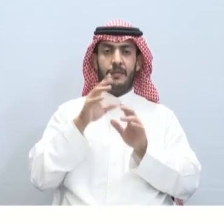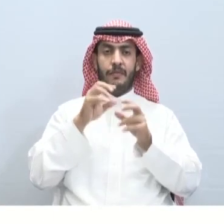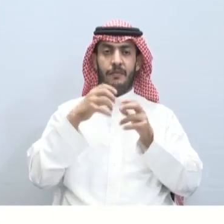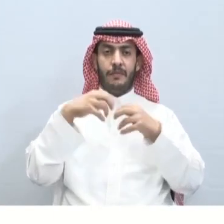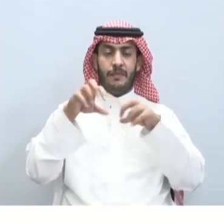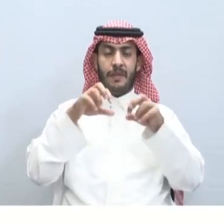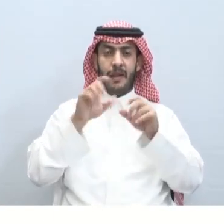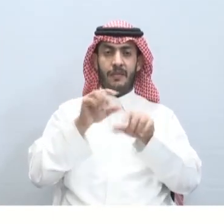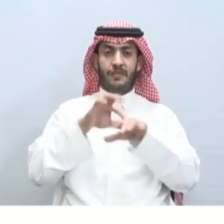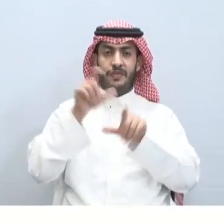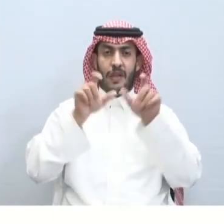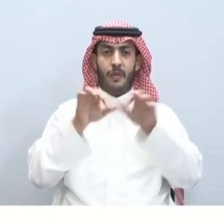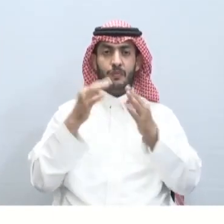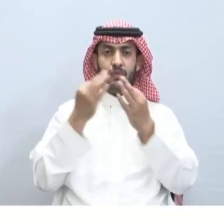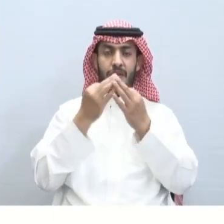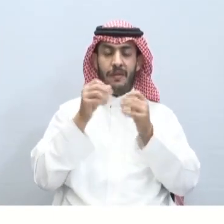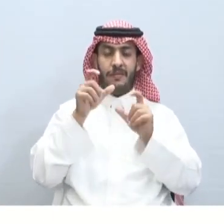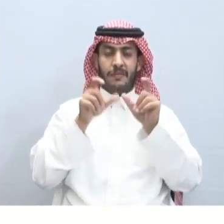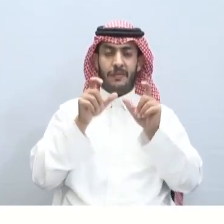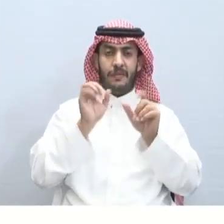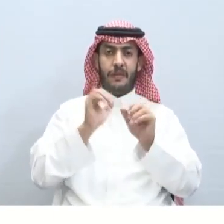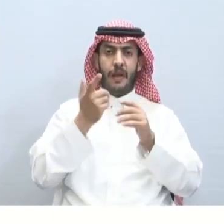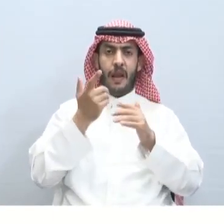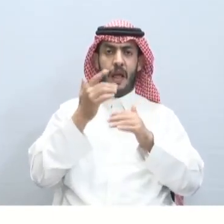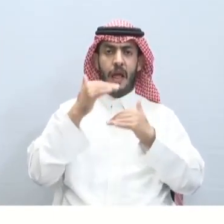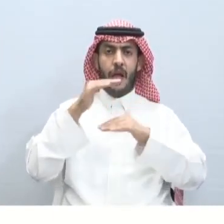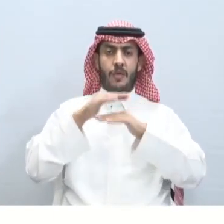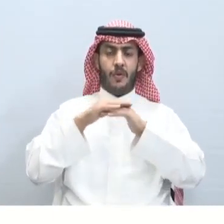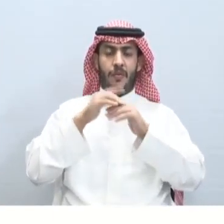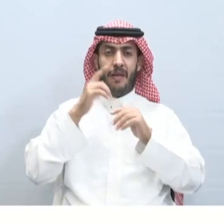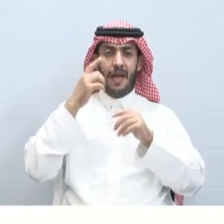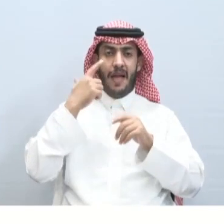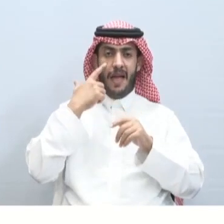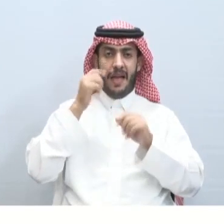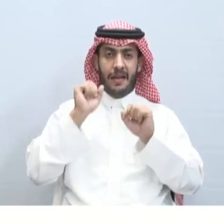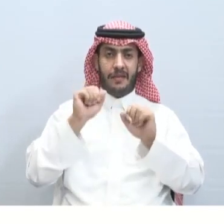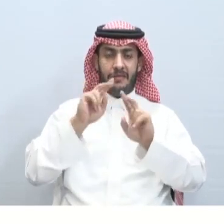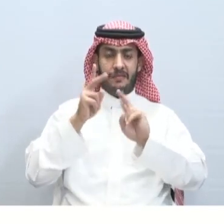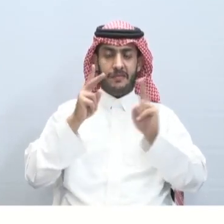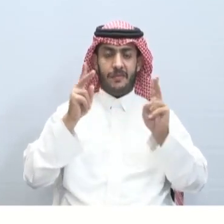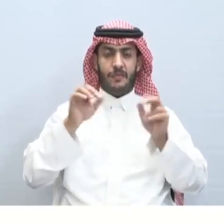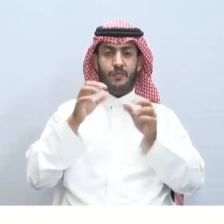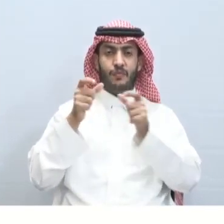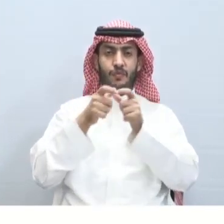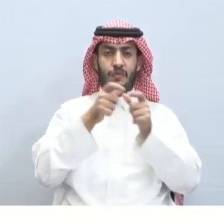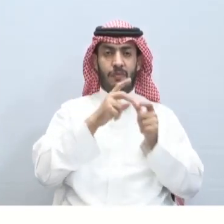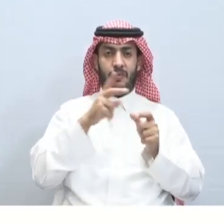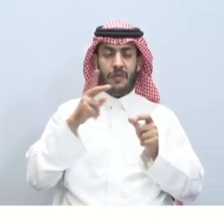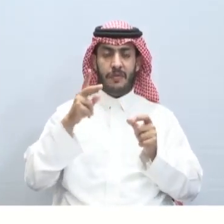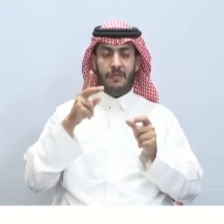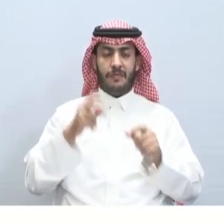تخطيطات الافراد في هذا المجتمع والتالي اسلوب الحياه في هذا المجتمع قد يكون مختلف عن اسلوب الحياه في مجتمع اخر